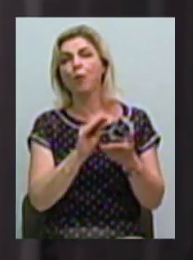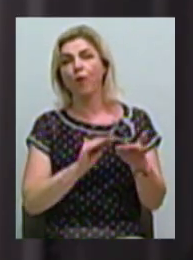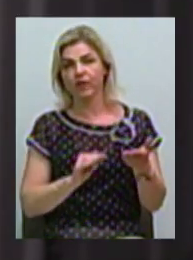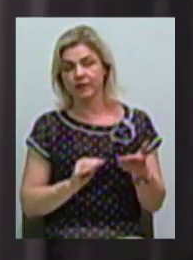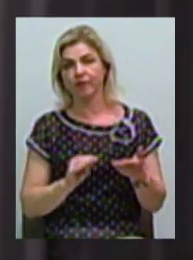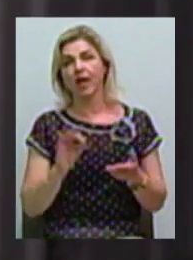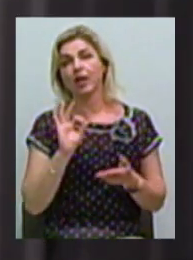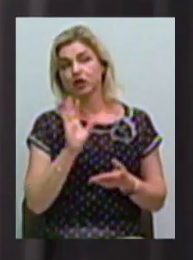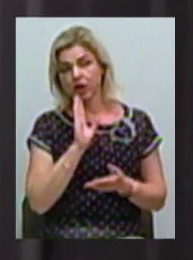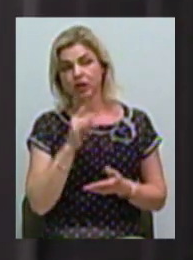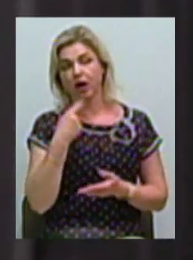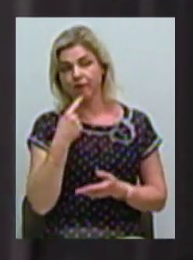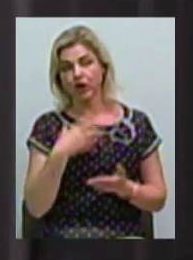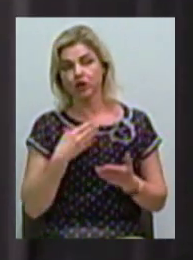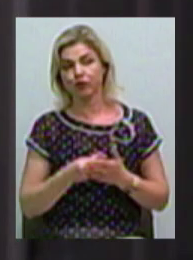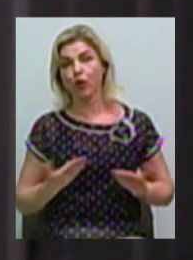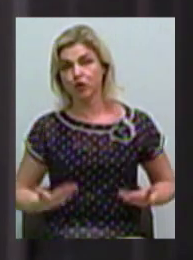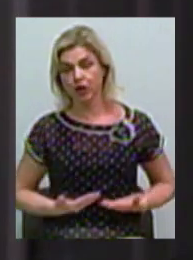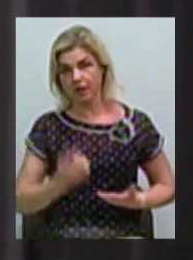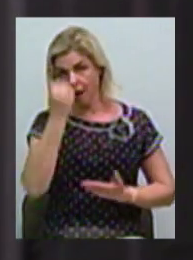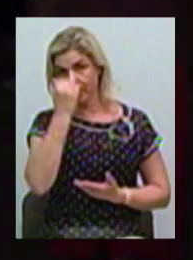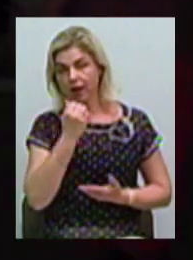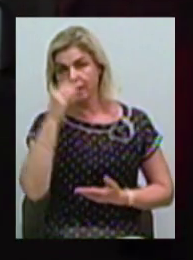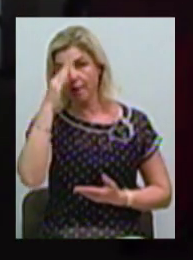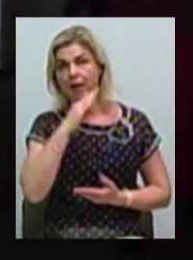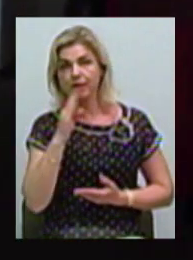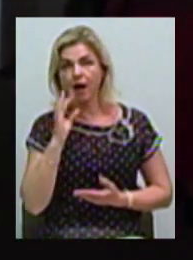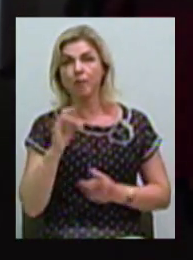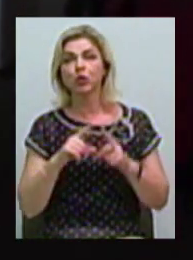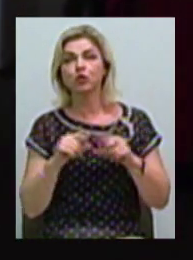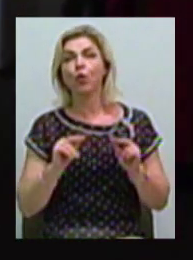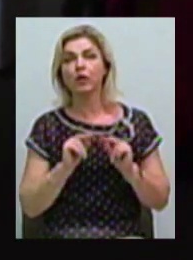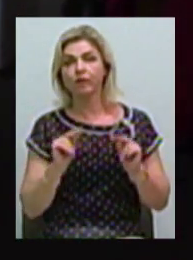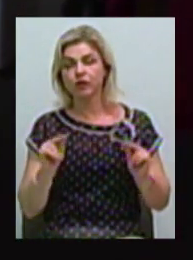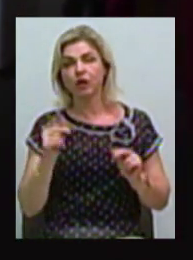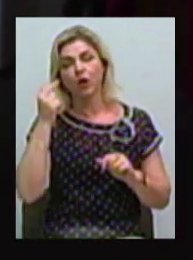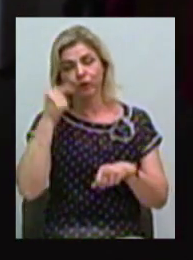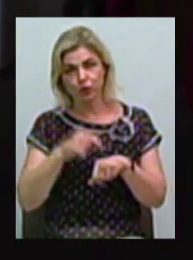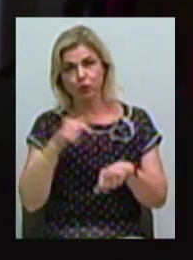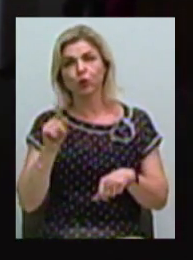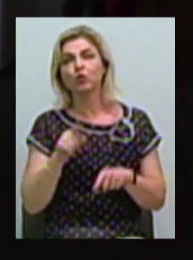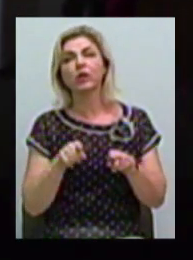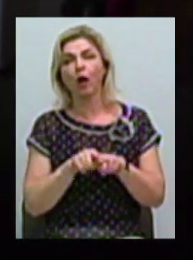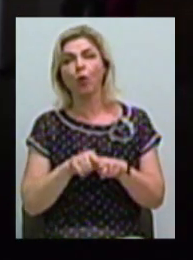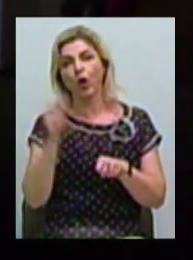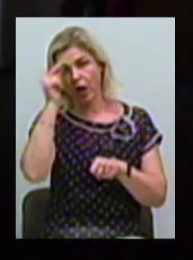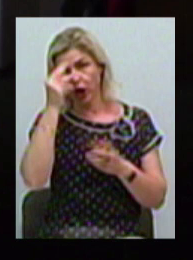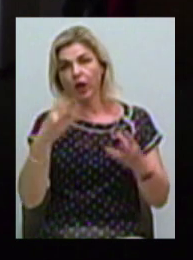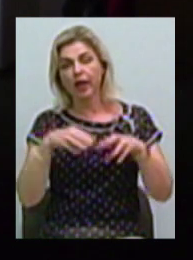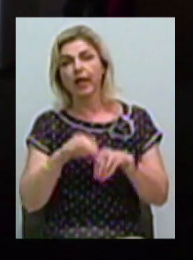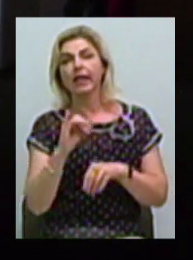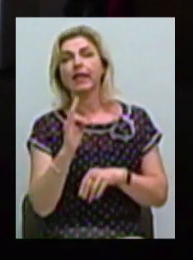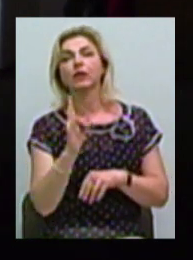інклюзію. Жінка говорить, у своєму житті завдяки батькам та шкільній вчительці відчула, що таке інклюзія. Я не відчувала